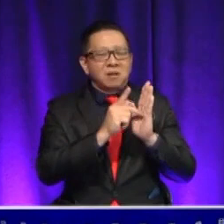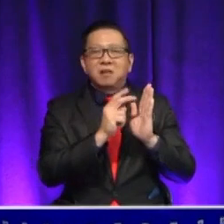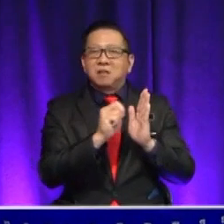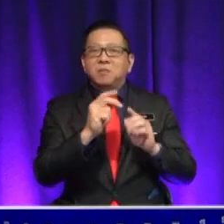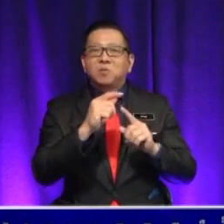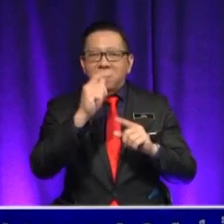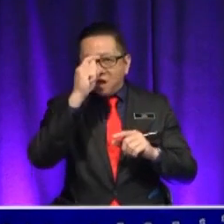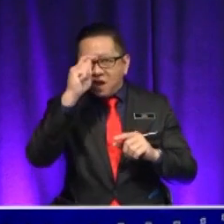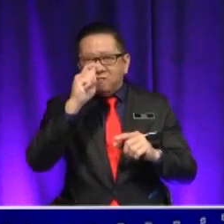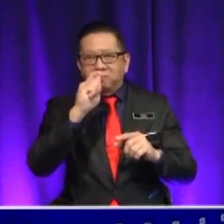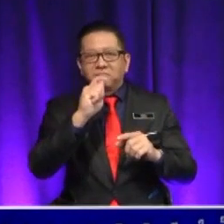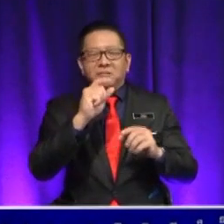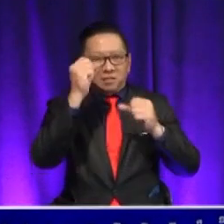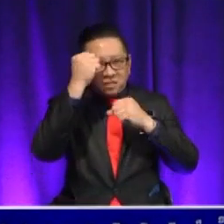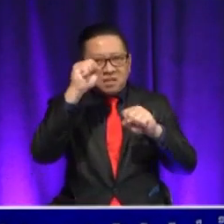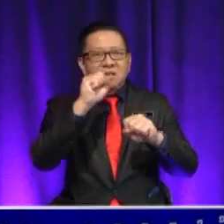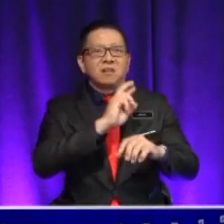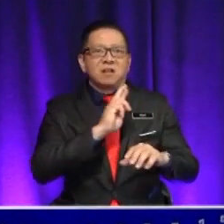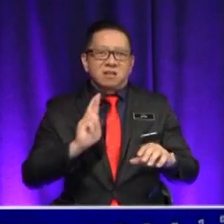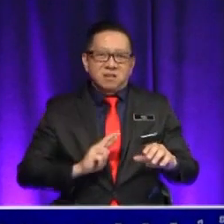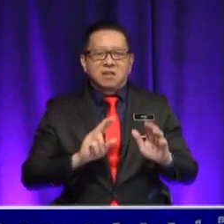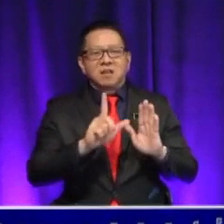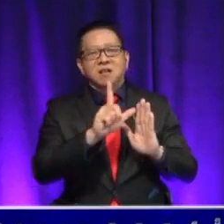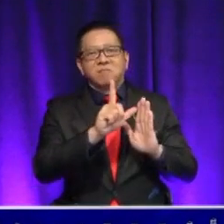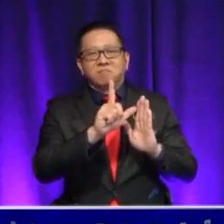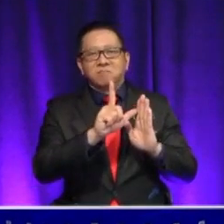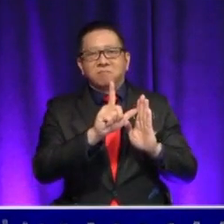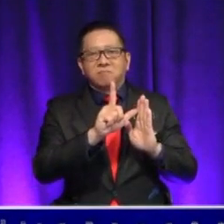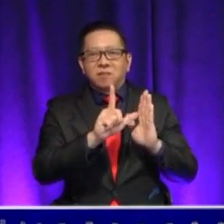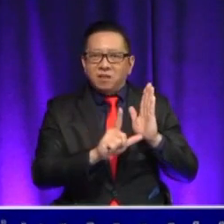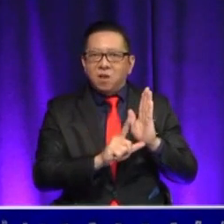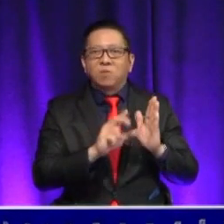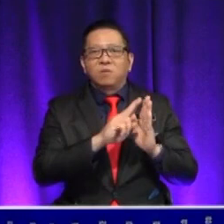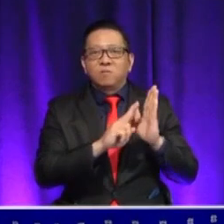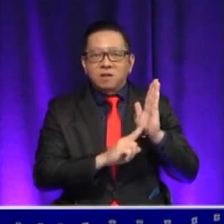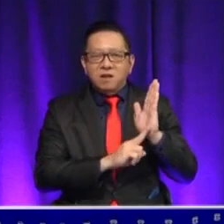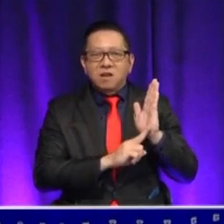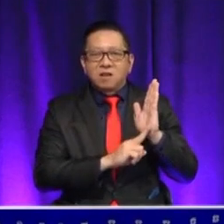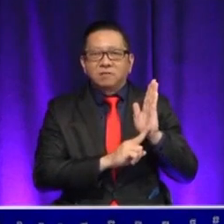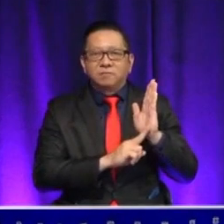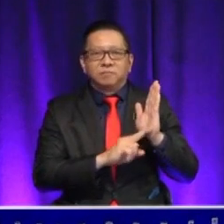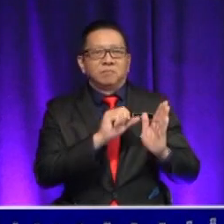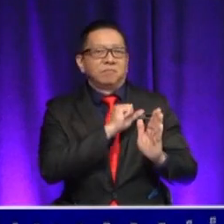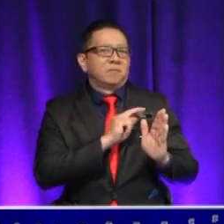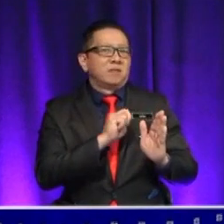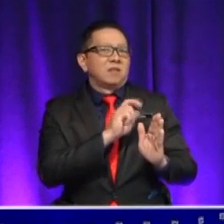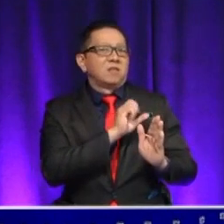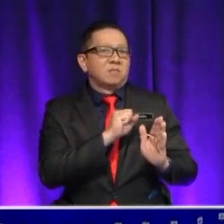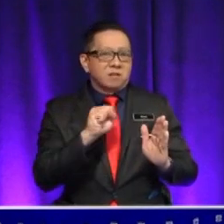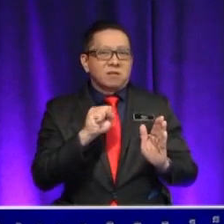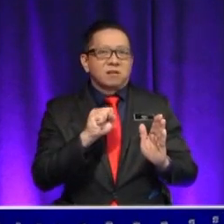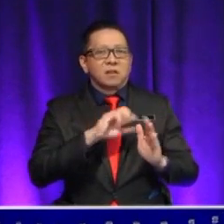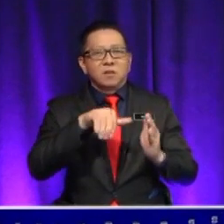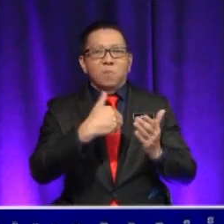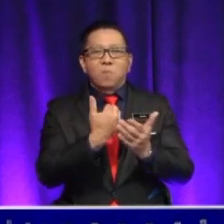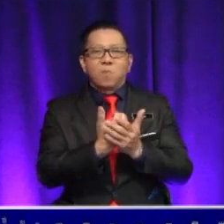kesetiaan kepada Raja, keluhuran perlembagaan, kedaulatan, undang-undang, kesopanan dan kesusilaan, semuanya merangkumi aspek